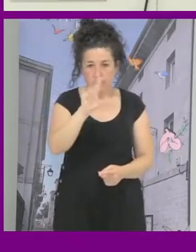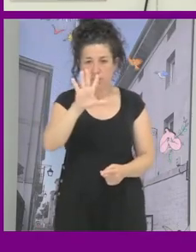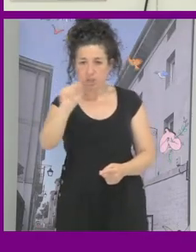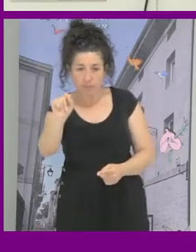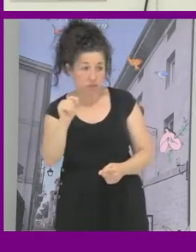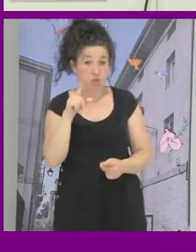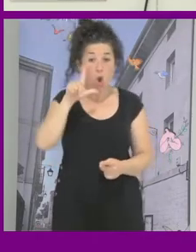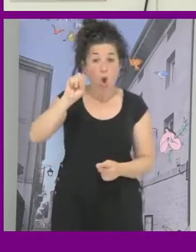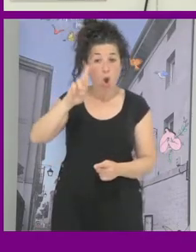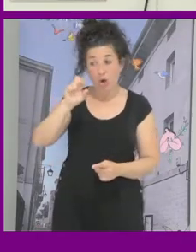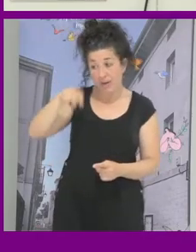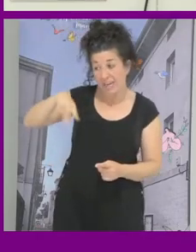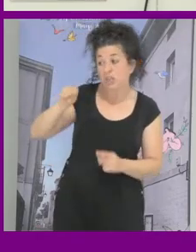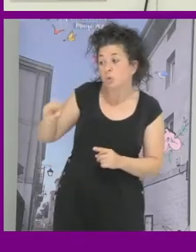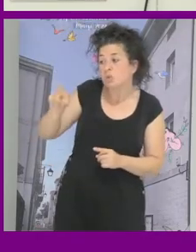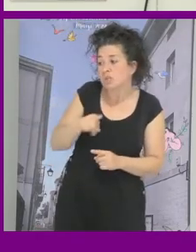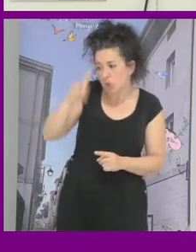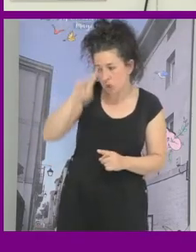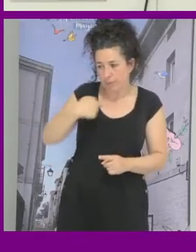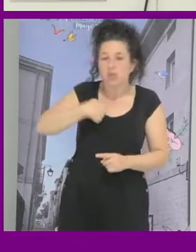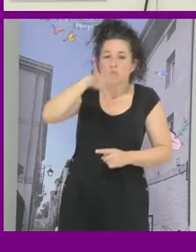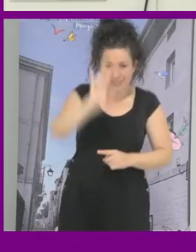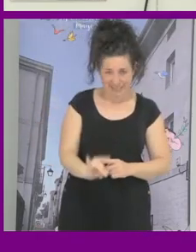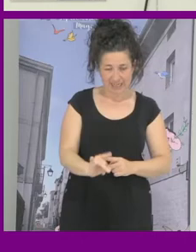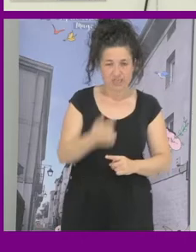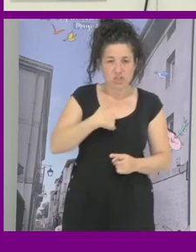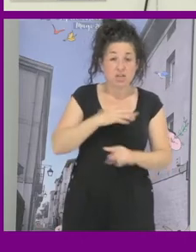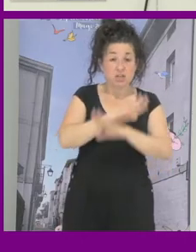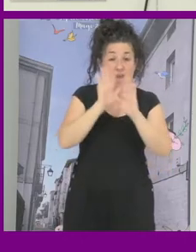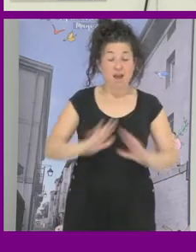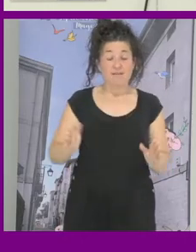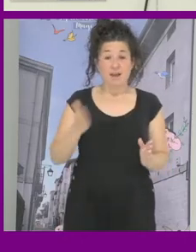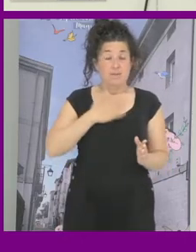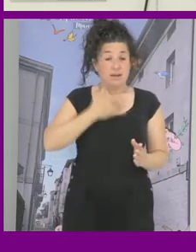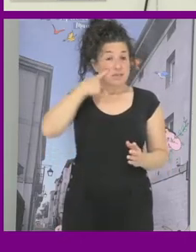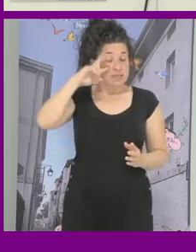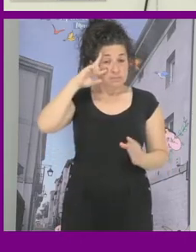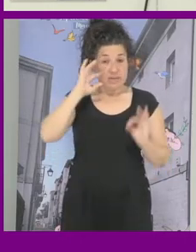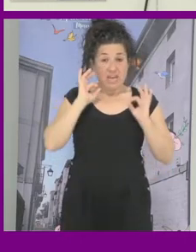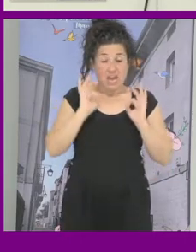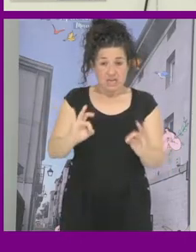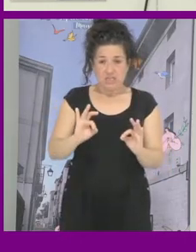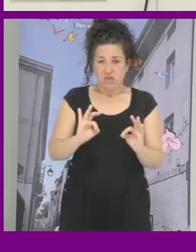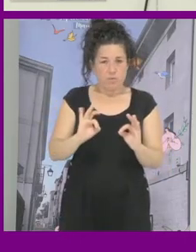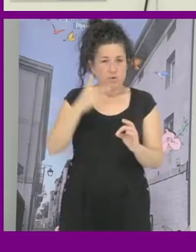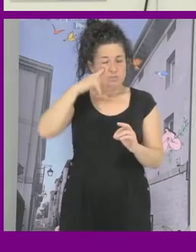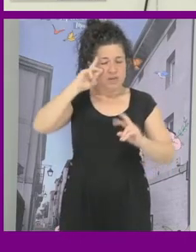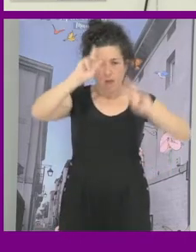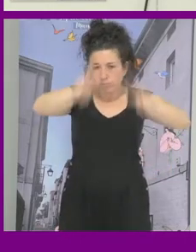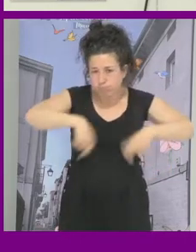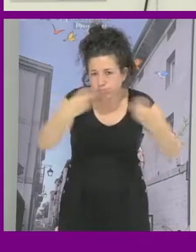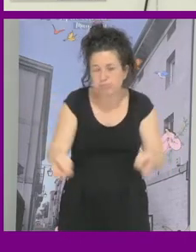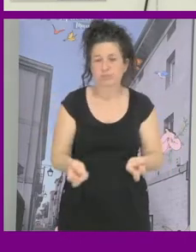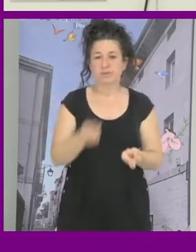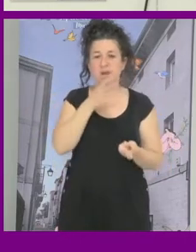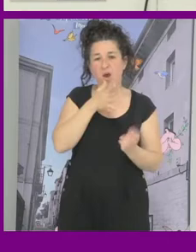niri gutxienez bai. Orduan, neurri berean niri iruditzen zait, ba, bueno, gure esperientziak direla supereraldatzaileak, orain emango